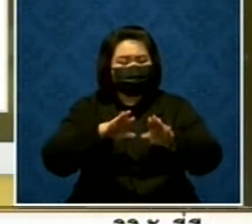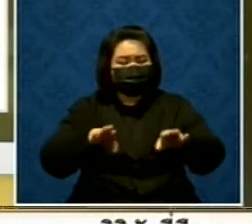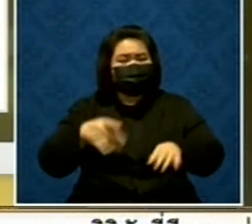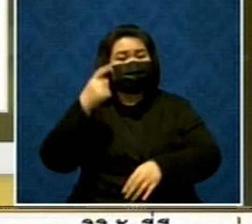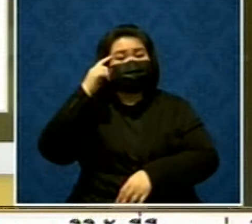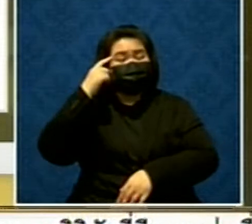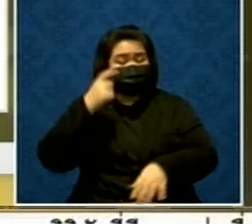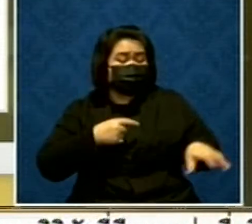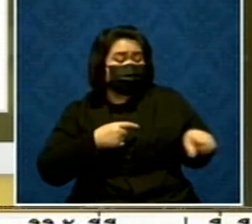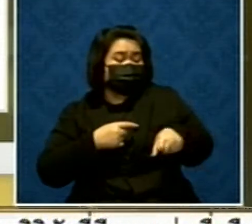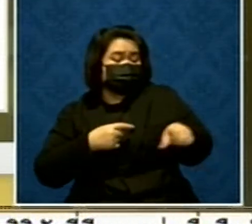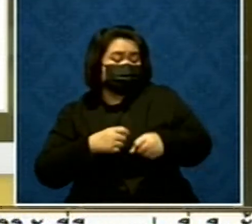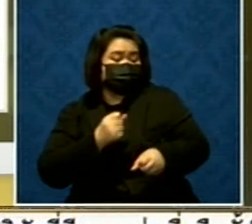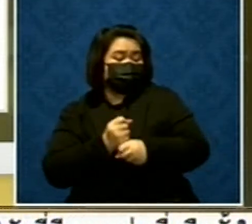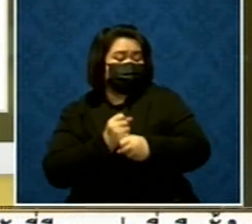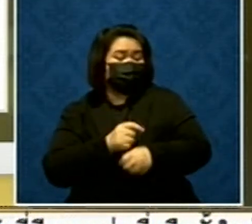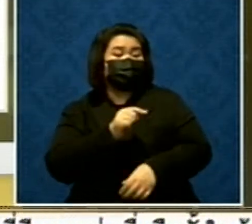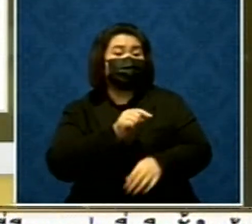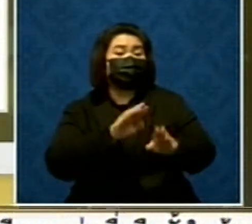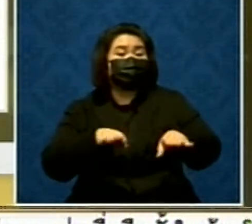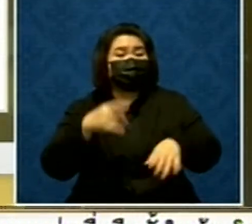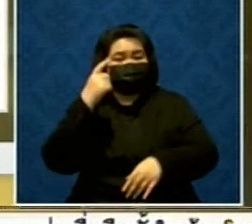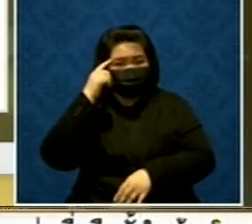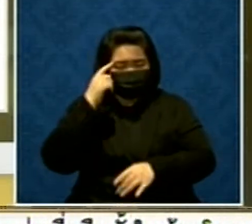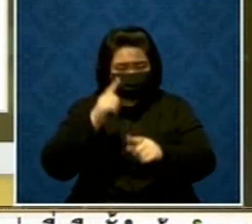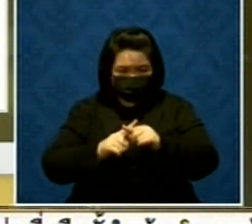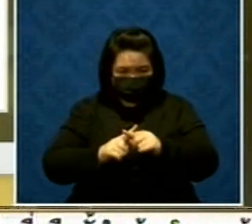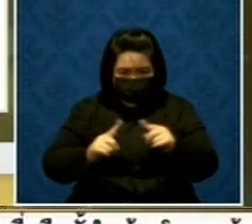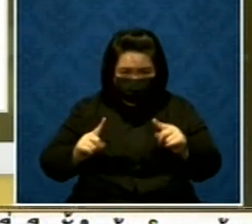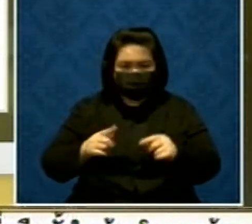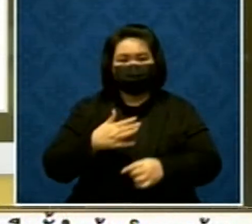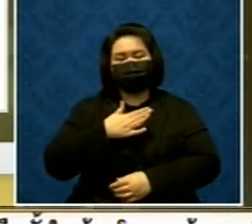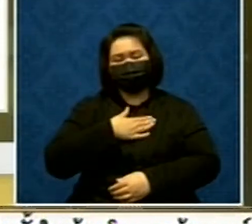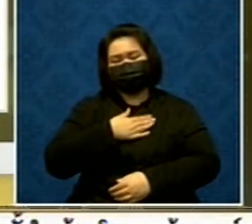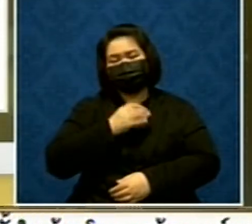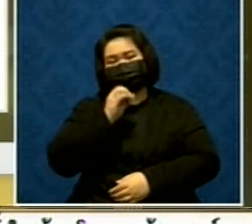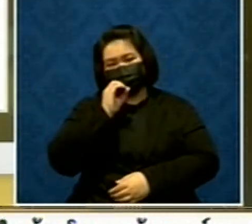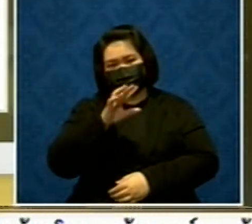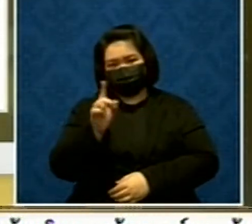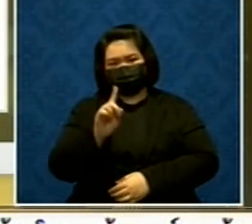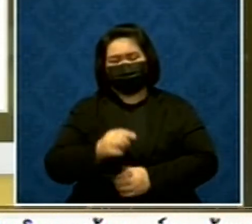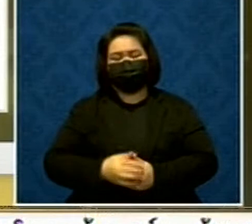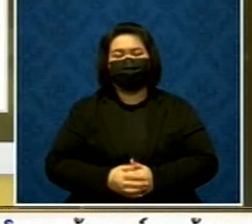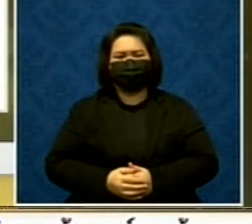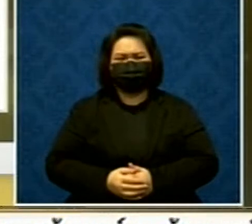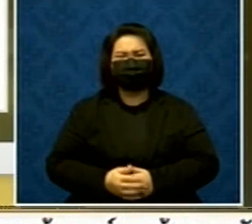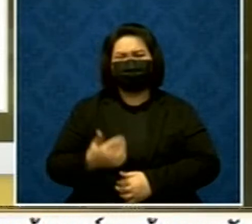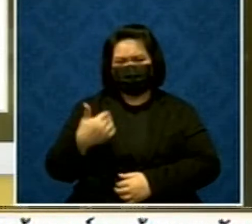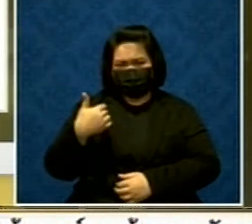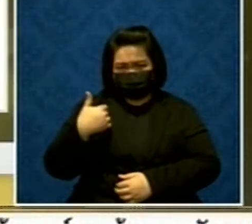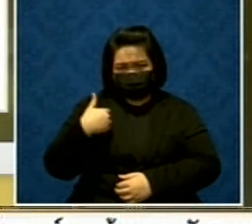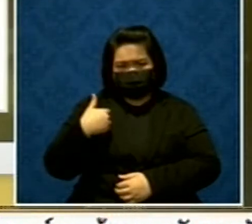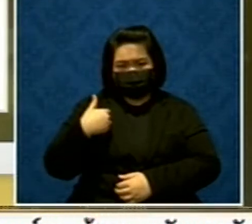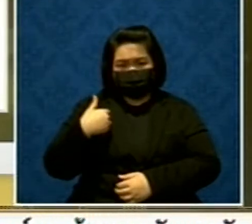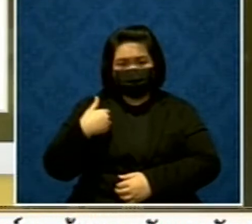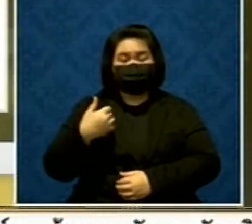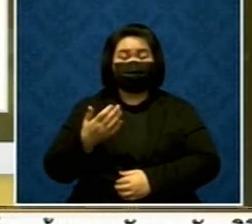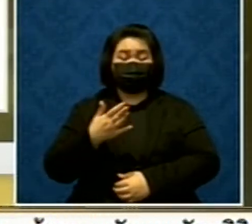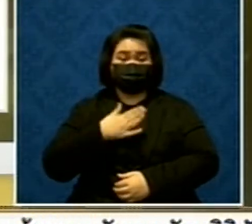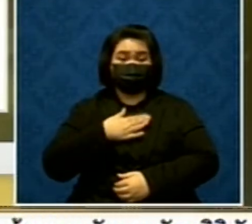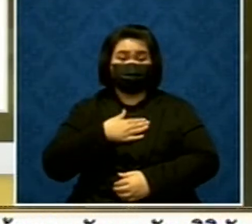รู้เรื่องผมเรียนนะครับว่าผมว่าปรากฏว่ามีลูกชายกับลูกส